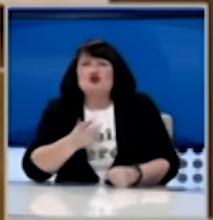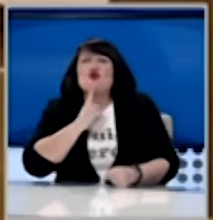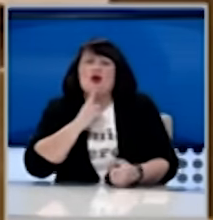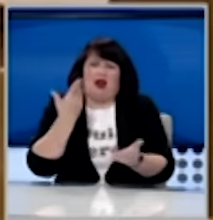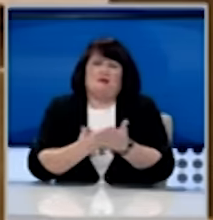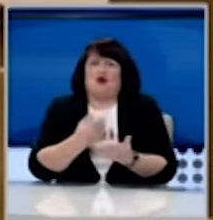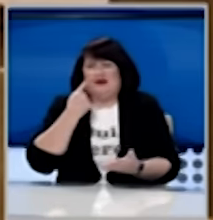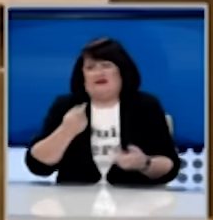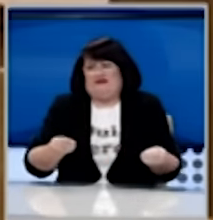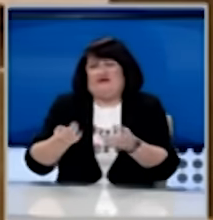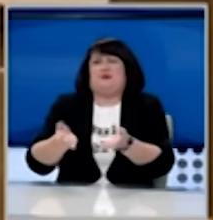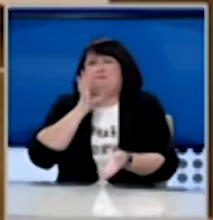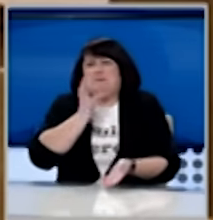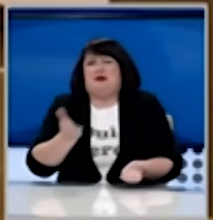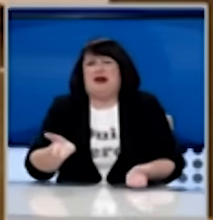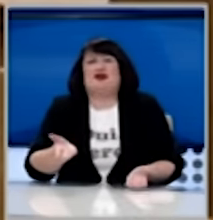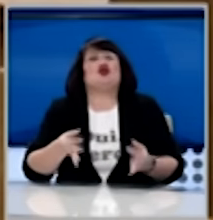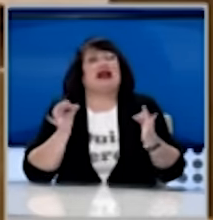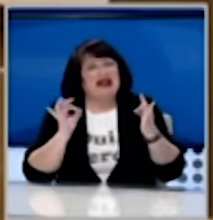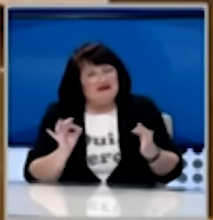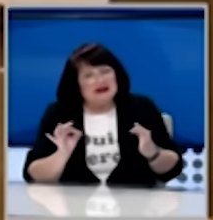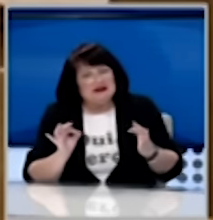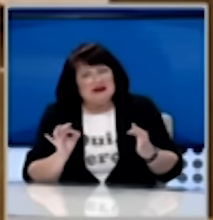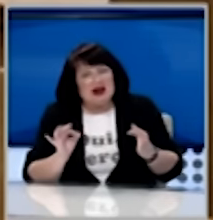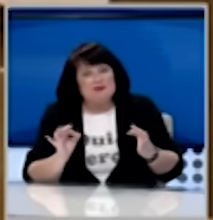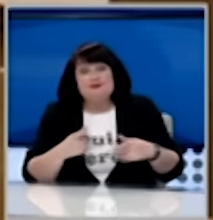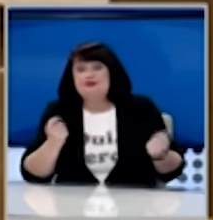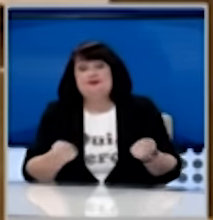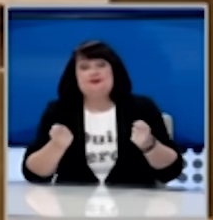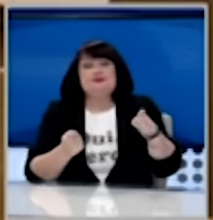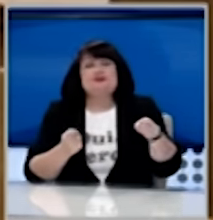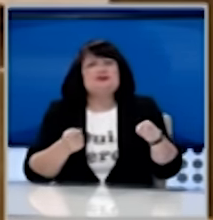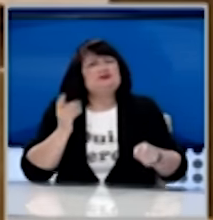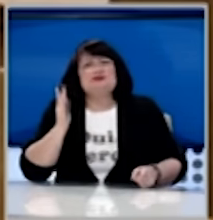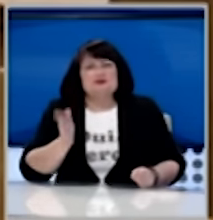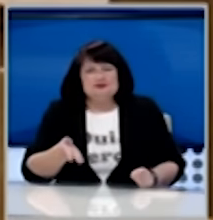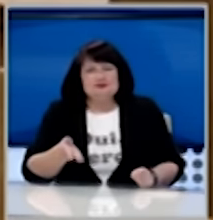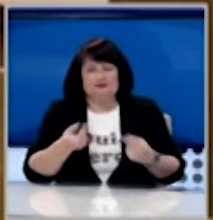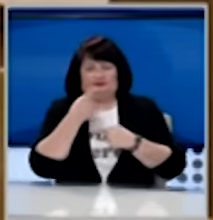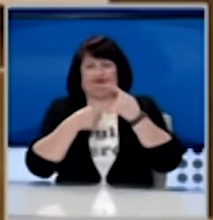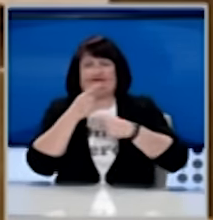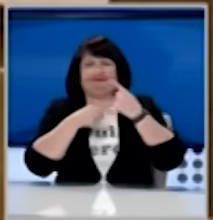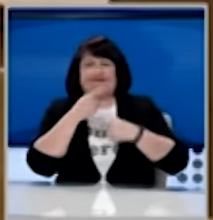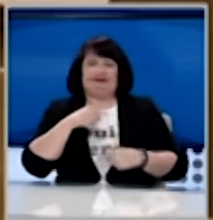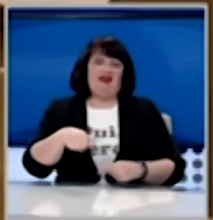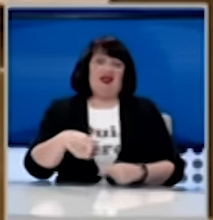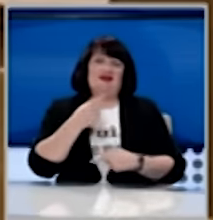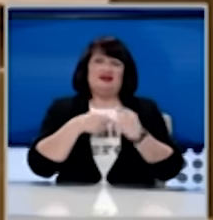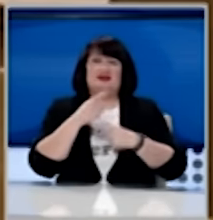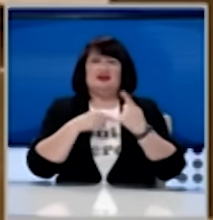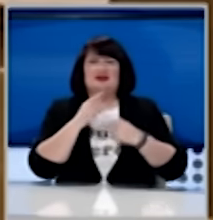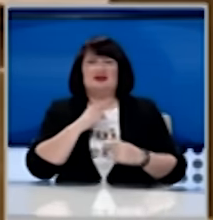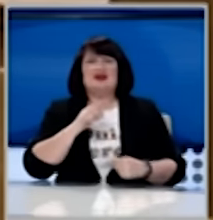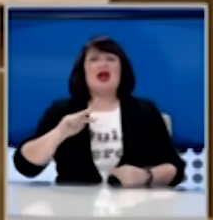αποδείχθηκε και στην πράξη και βέβαια κάνετε ότι μπορείτε για να δικαιολογήσετε φτηνά την